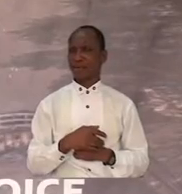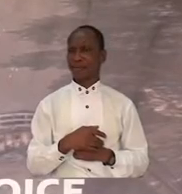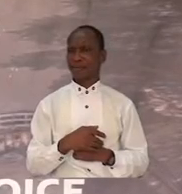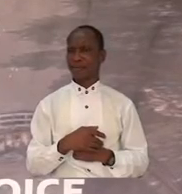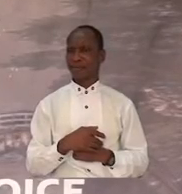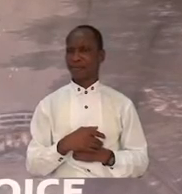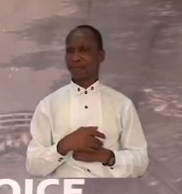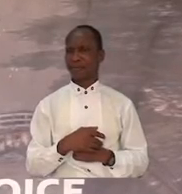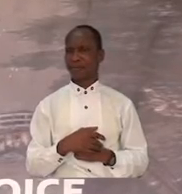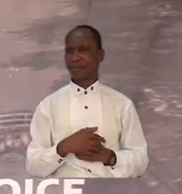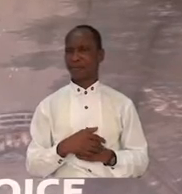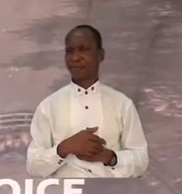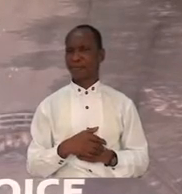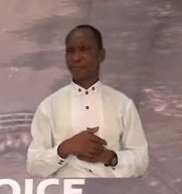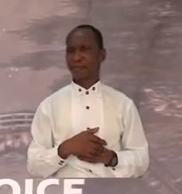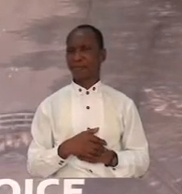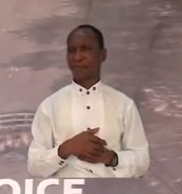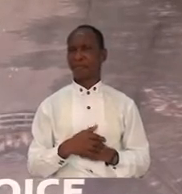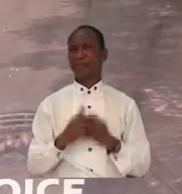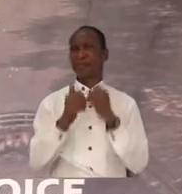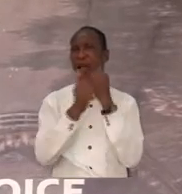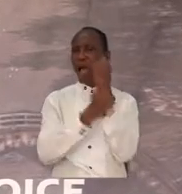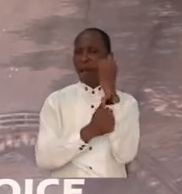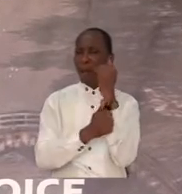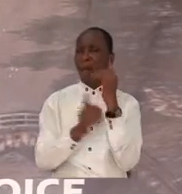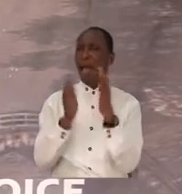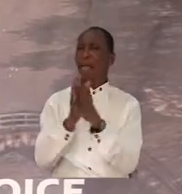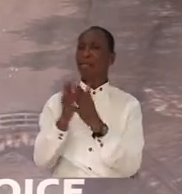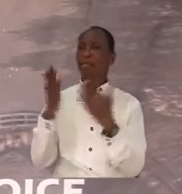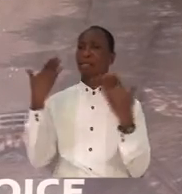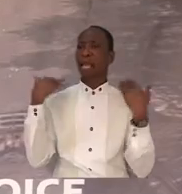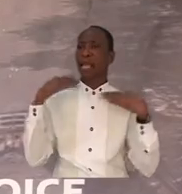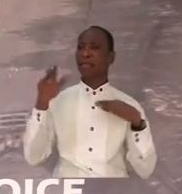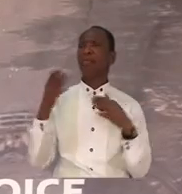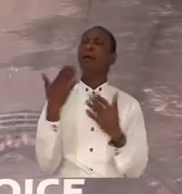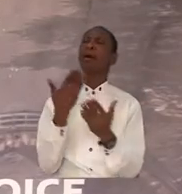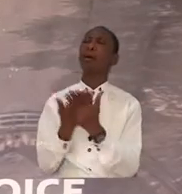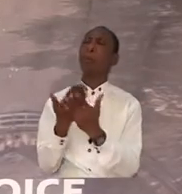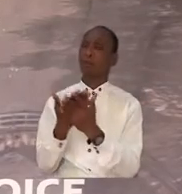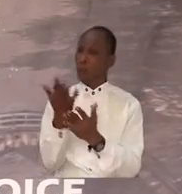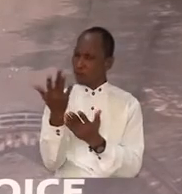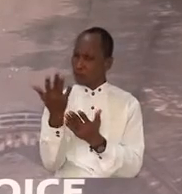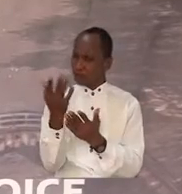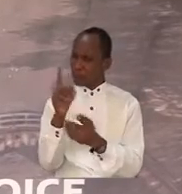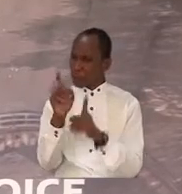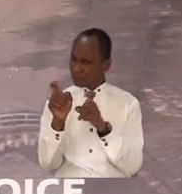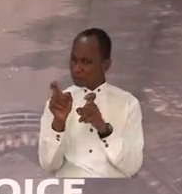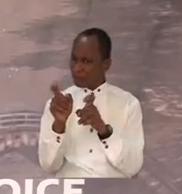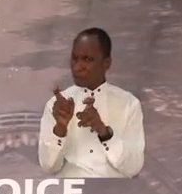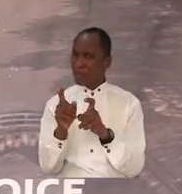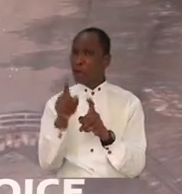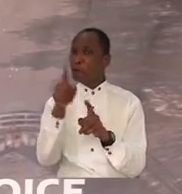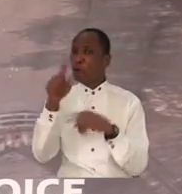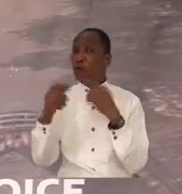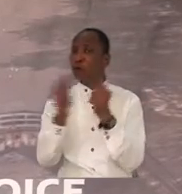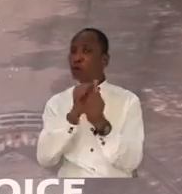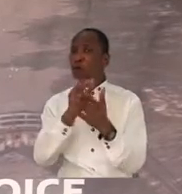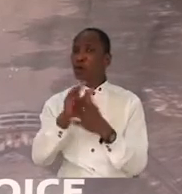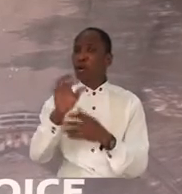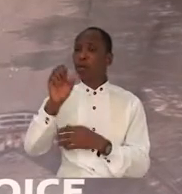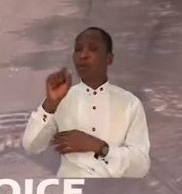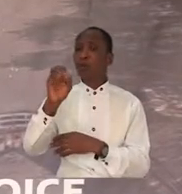Nemo yatima. Na Abraham bisa abofu ise. Mesra mupi. Baby a mo kwa kwa se ho se de mwaka